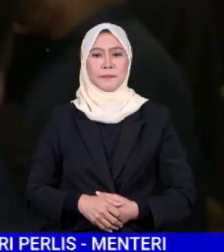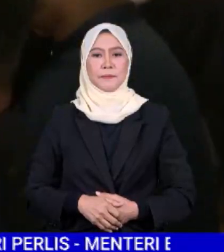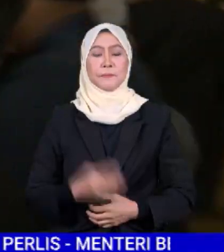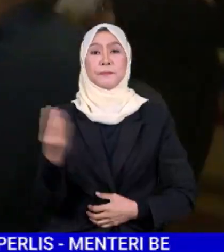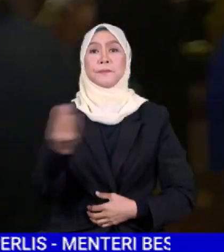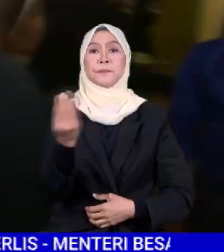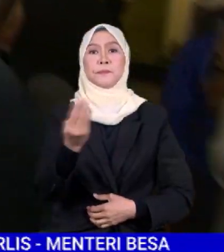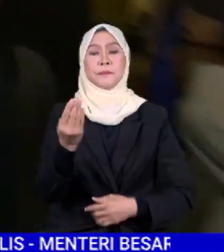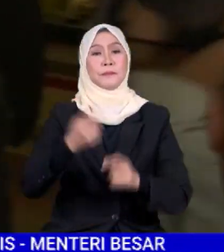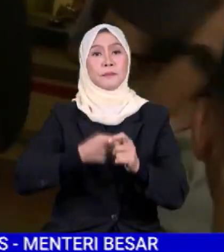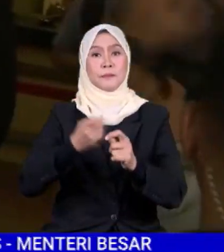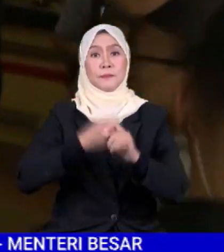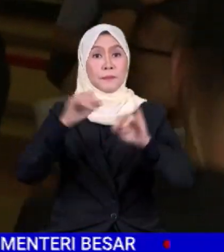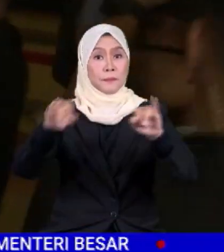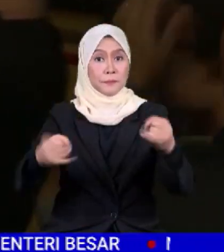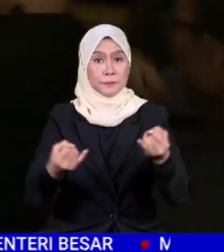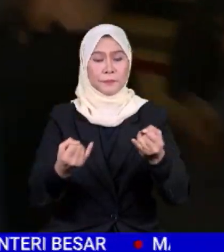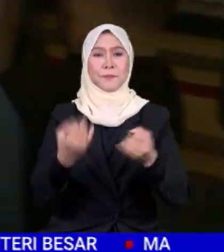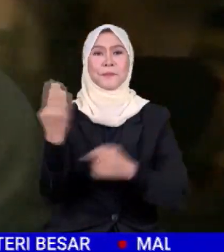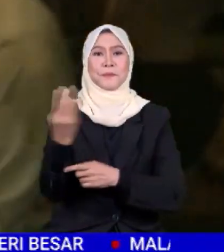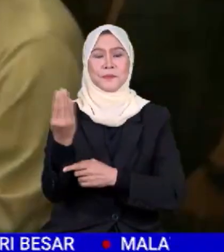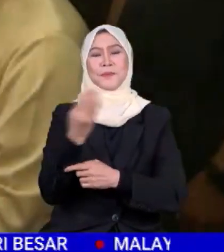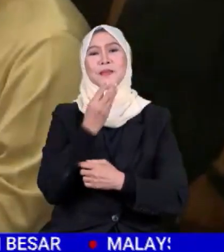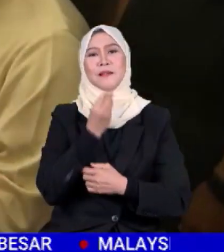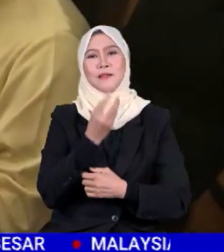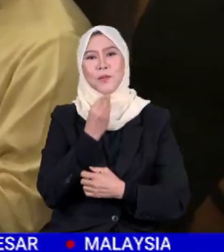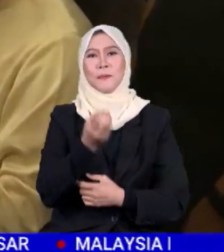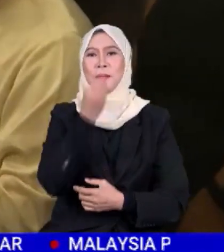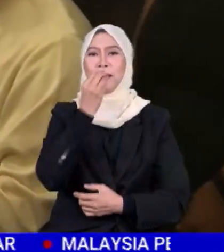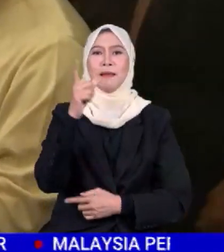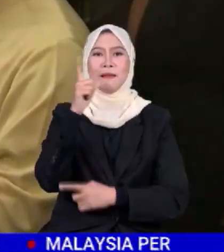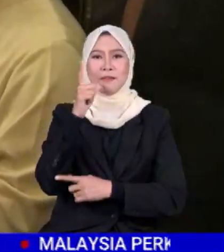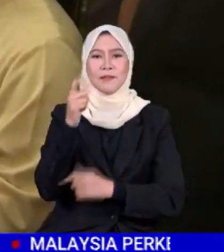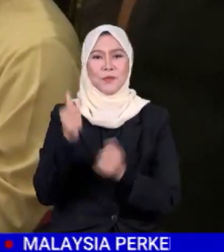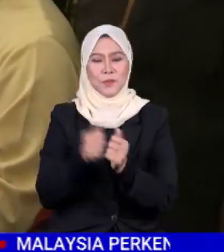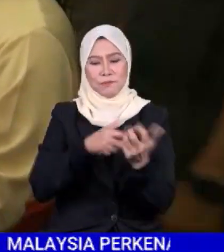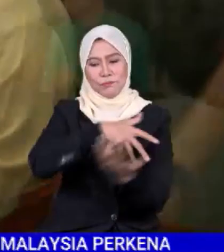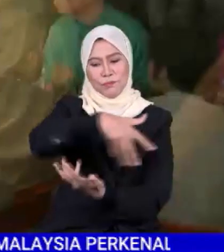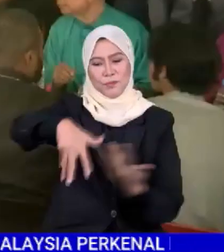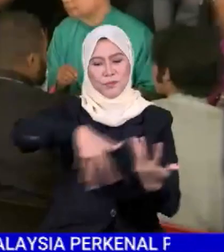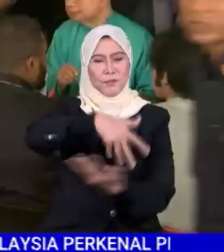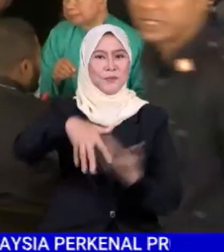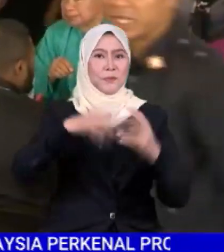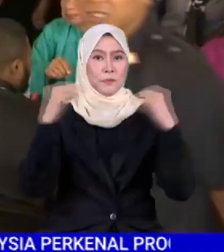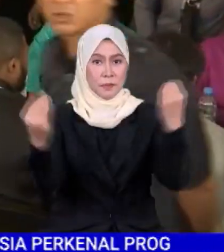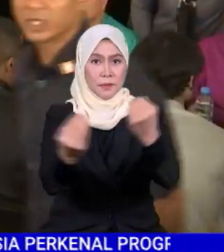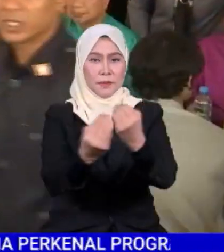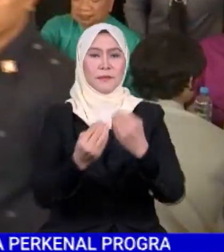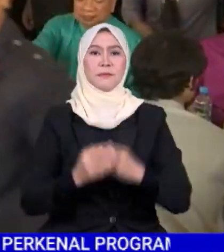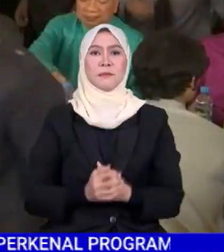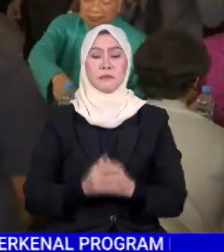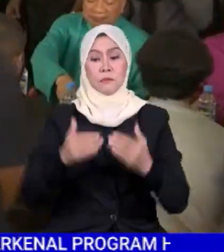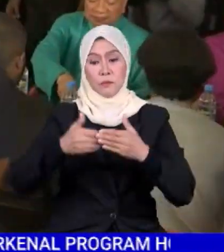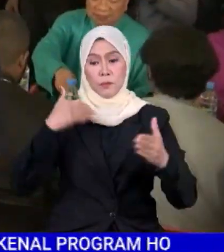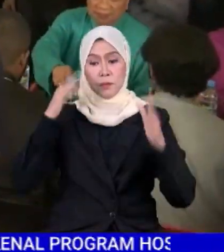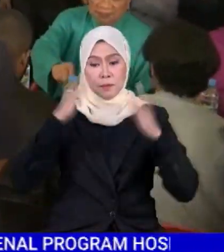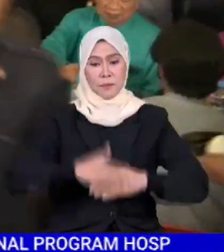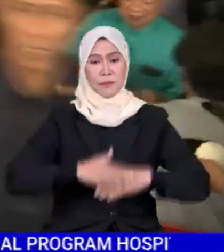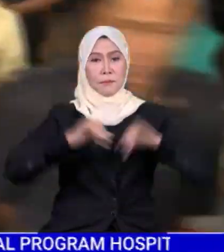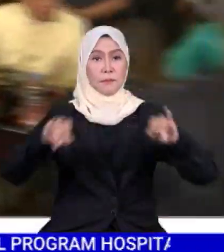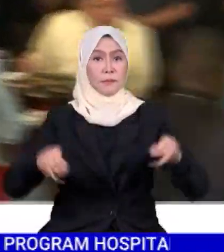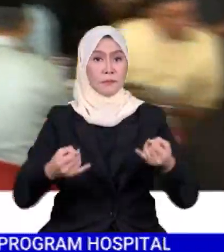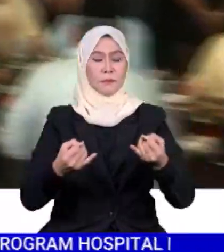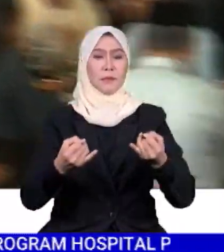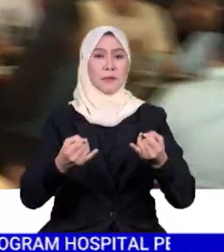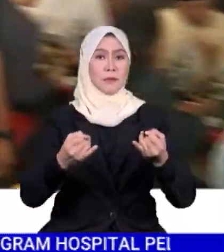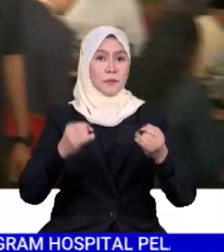seperti biasa setiap Jumat menjadi rutin Datu suryanul Ibrahim makan tiga hari sambil beramal sesuai dengan masyarakat sebelum menunaikan salat Jumat di Masjid